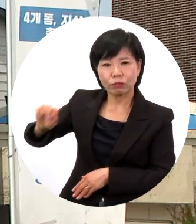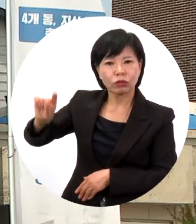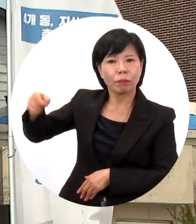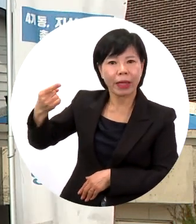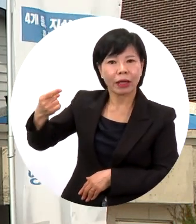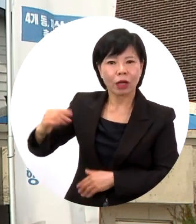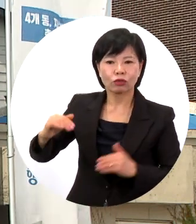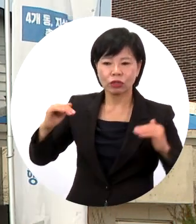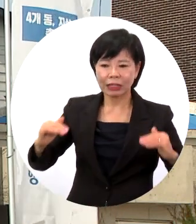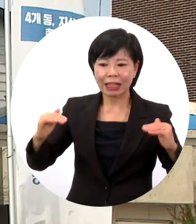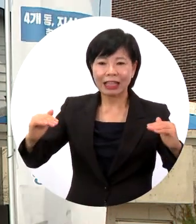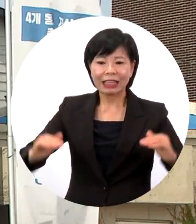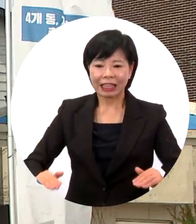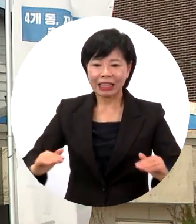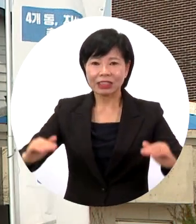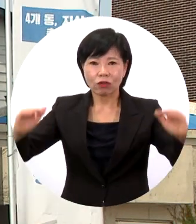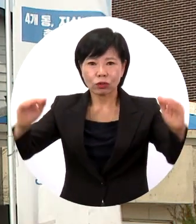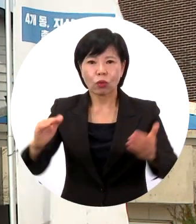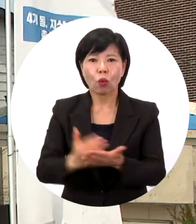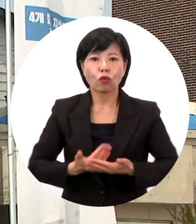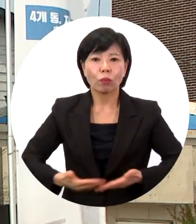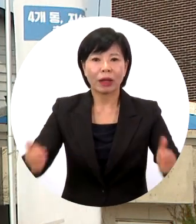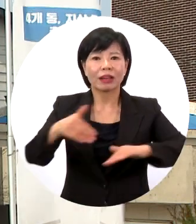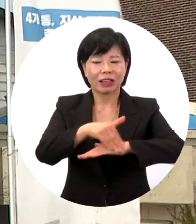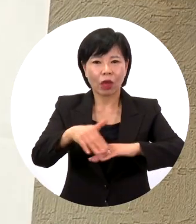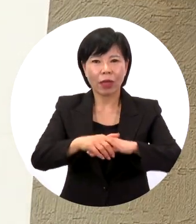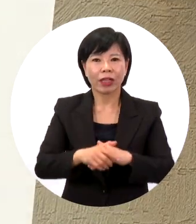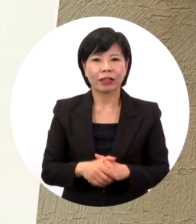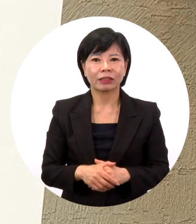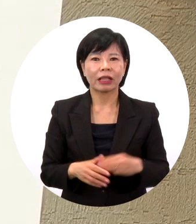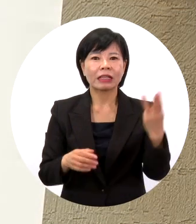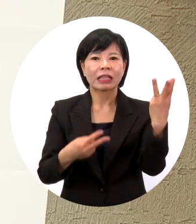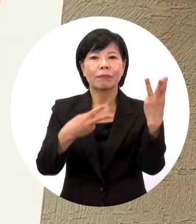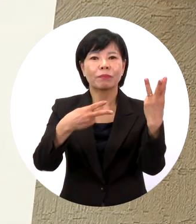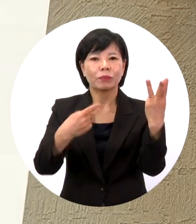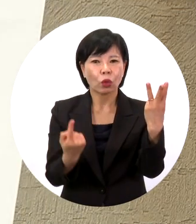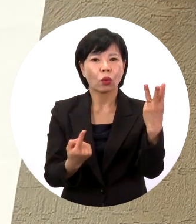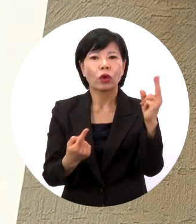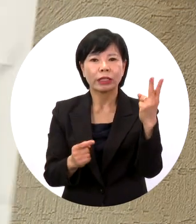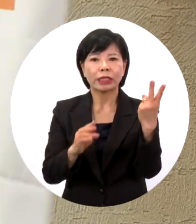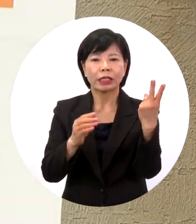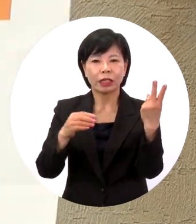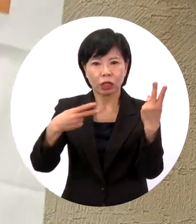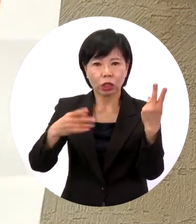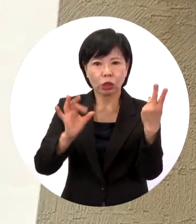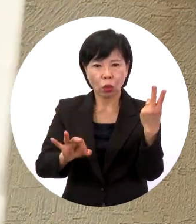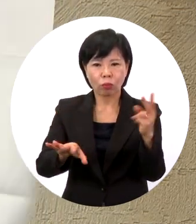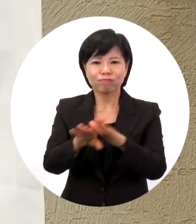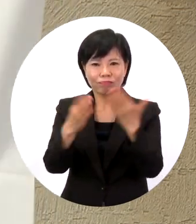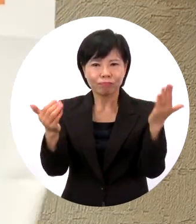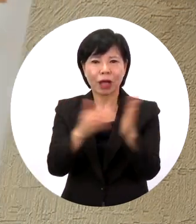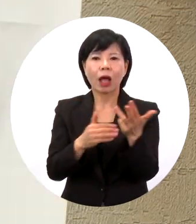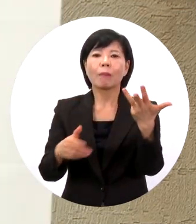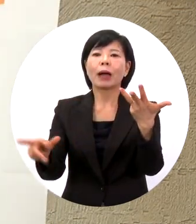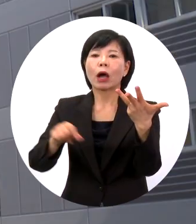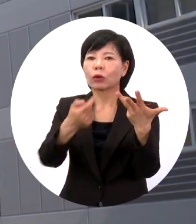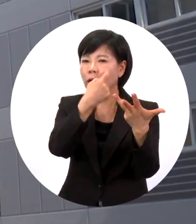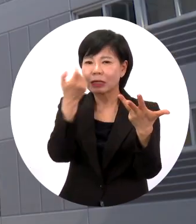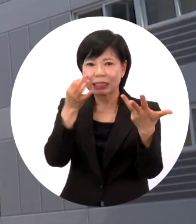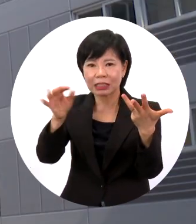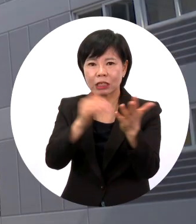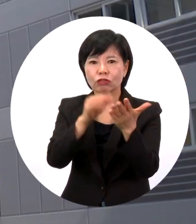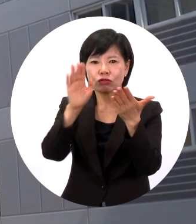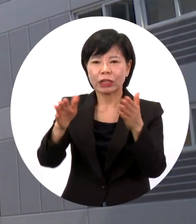100세대를 단계적으로 공급할 계획인데요. 제1호로 3도 이동 사업이 설계 착수에 이어 8월 사업 승인을 받아